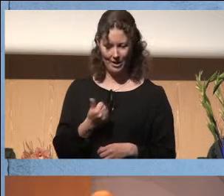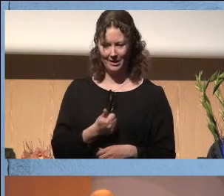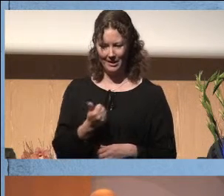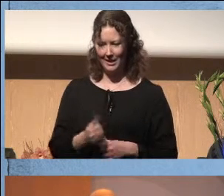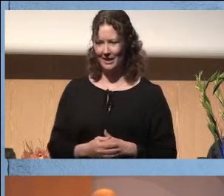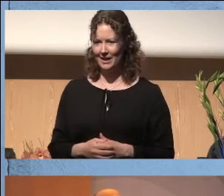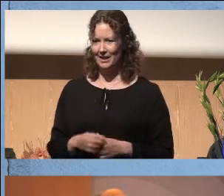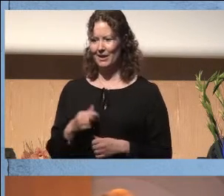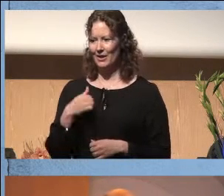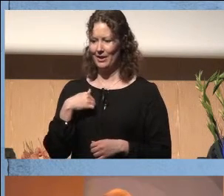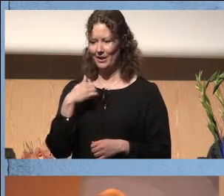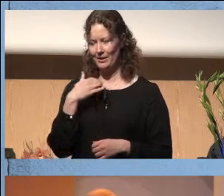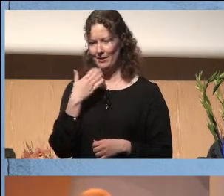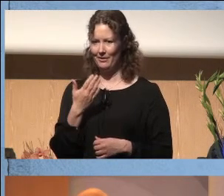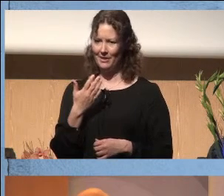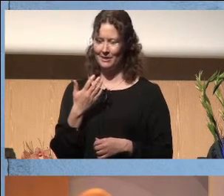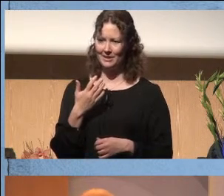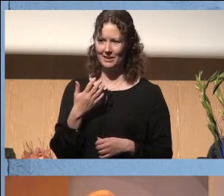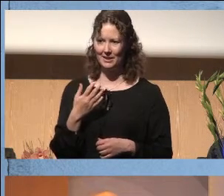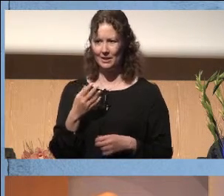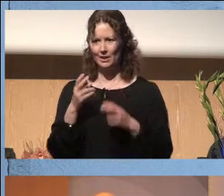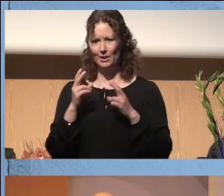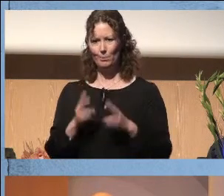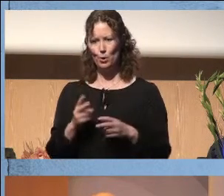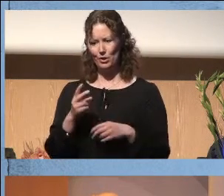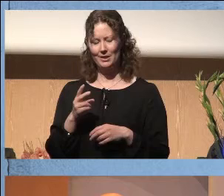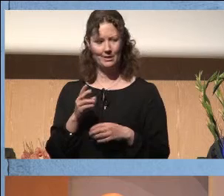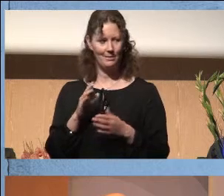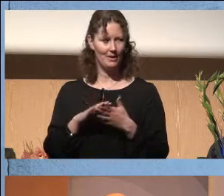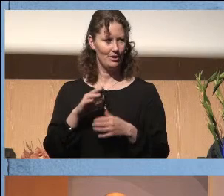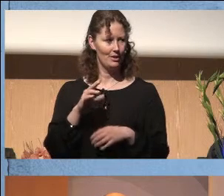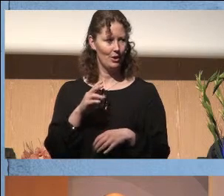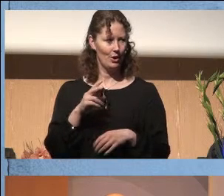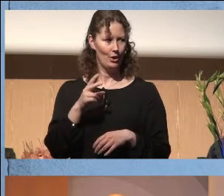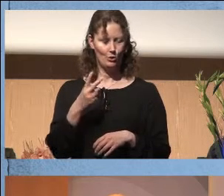For jeg har vært brukt i to avler, sånn at jeg har...